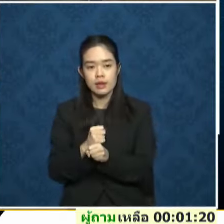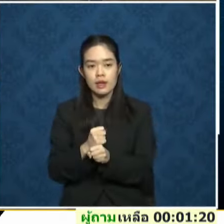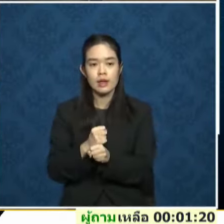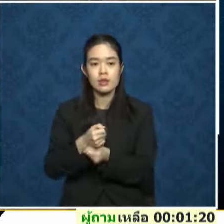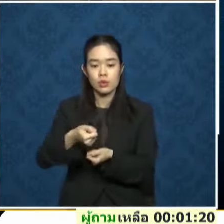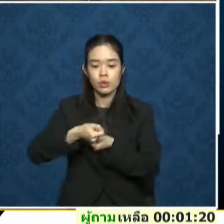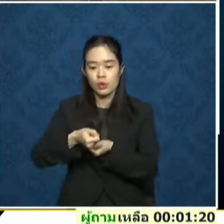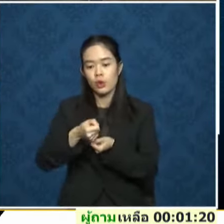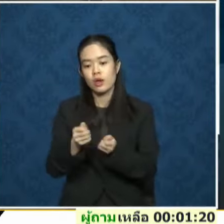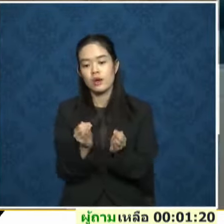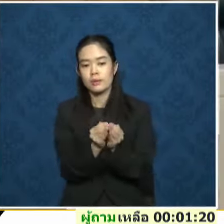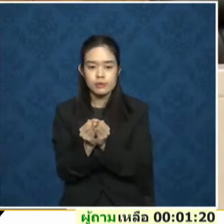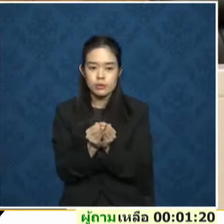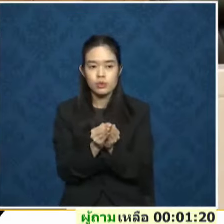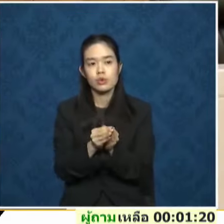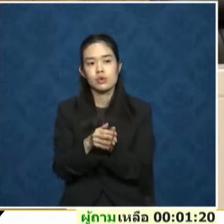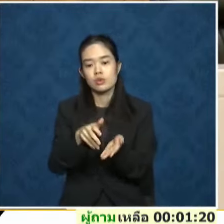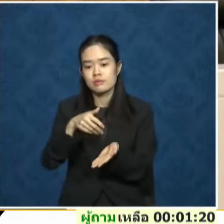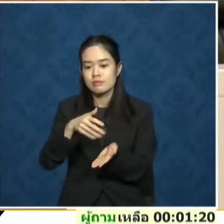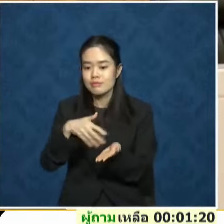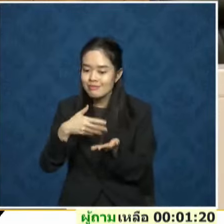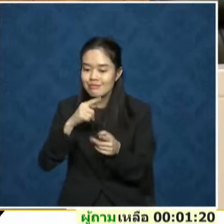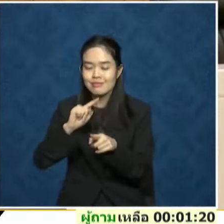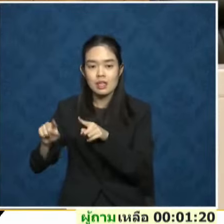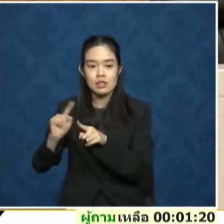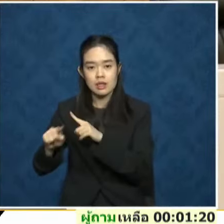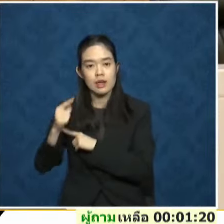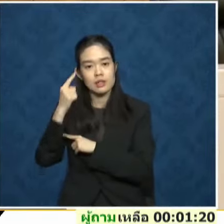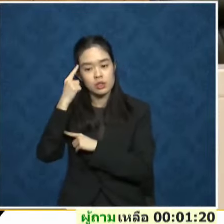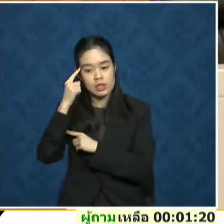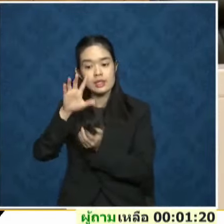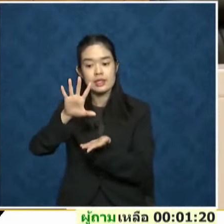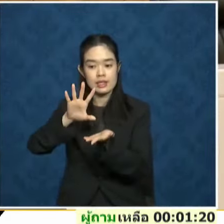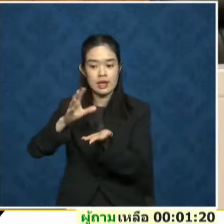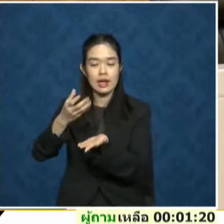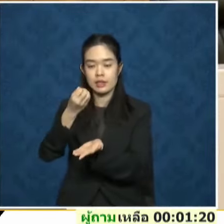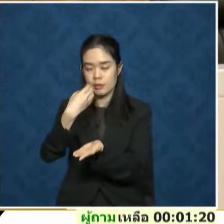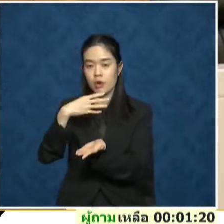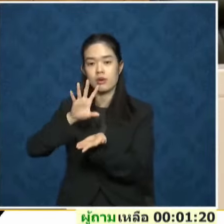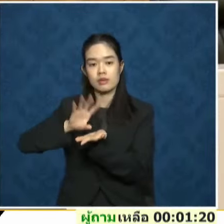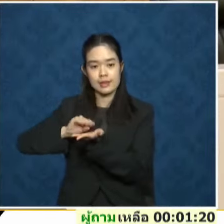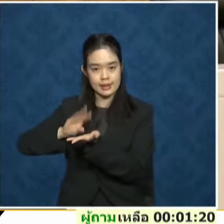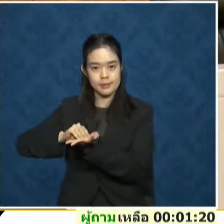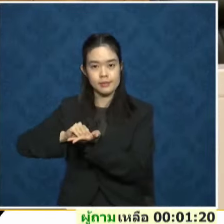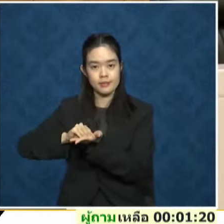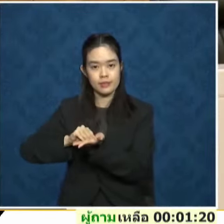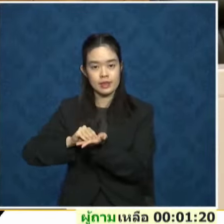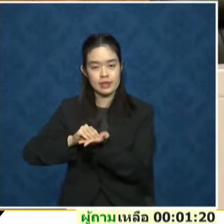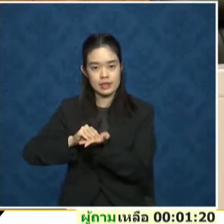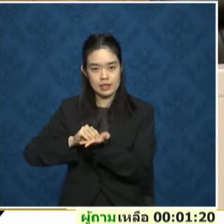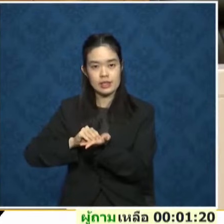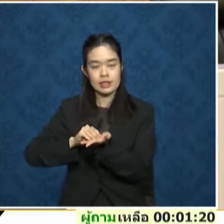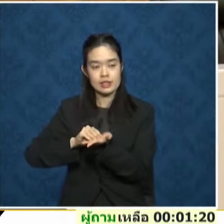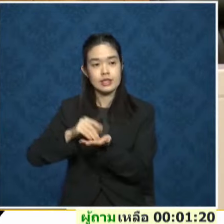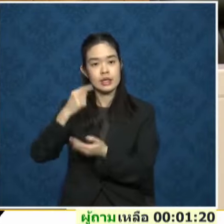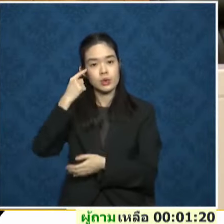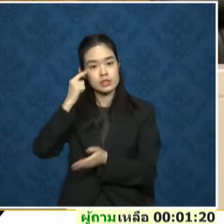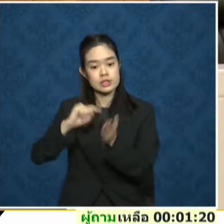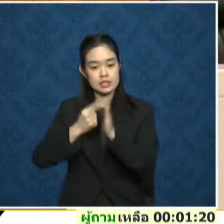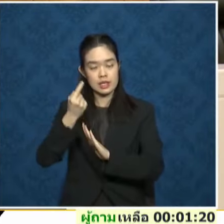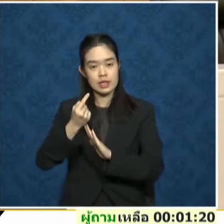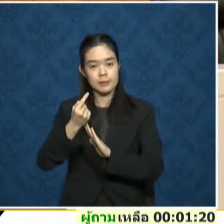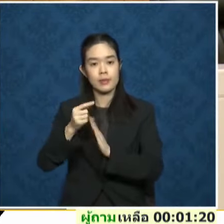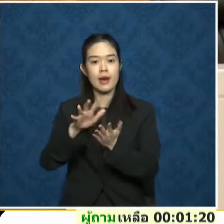วก็ไปพูดคุยเพื่อจะปรับหาช่องทางที่ทำให้คุณครูนั้นมีเวลาในการสอนมาก